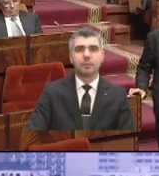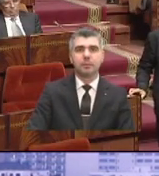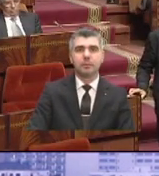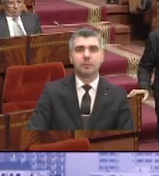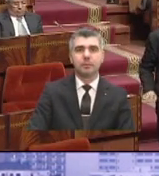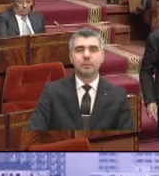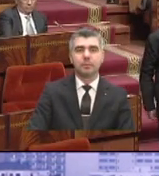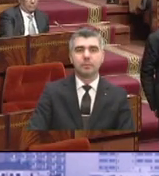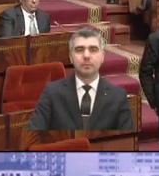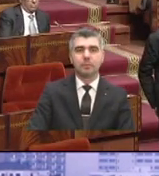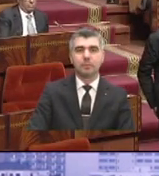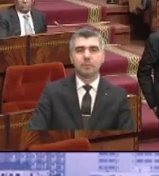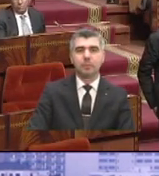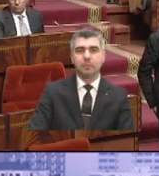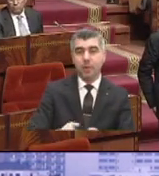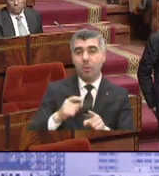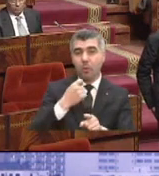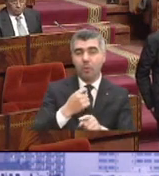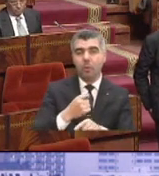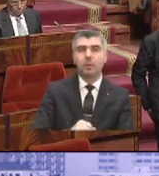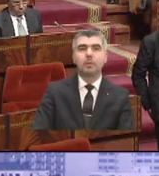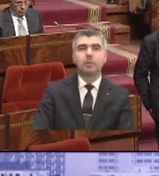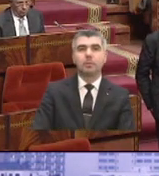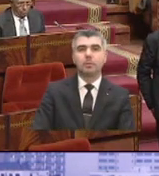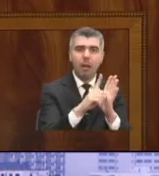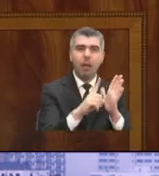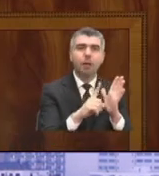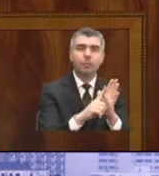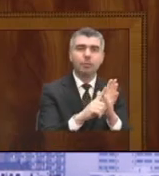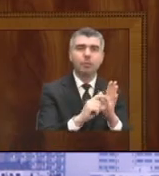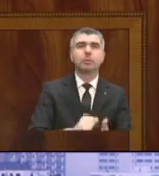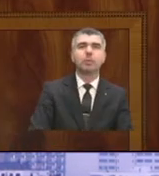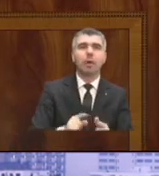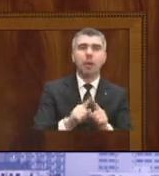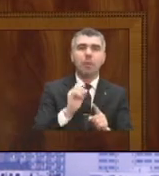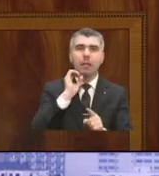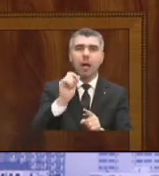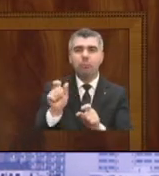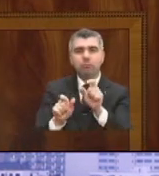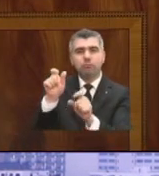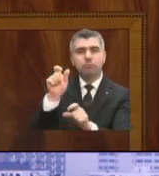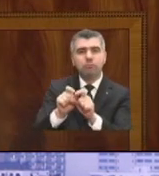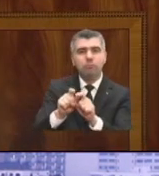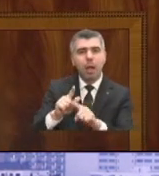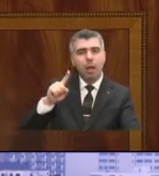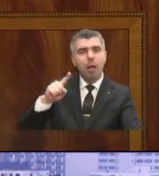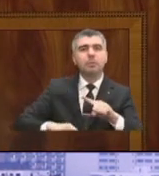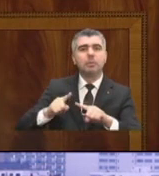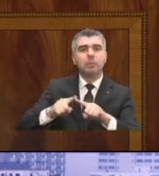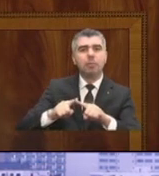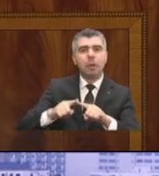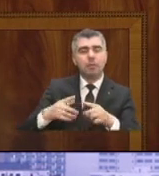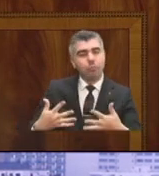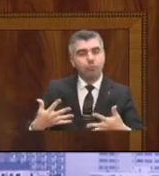المغربيه والتي تم احداثها منذ سنه 2010 يمكن كذلك لحظه كيف ان حتى المجتمع